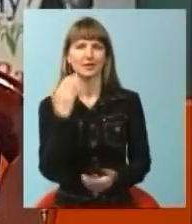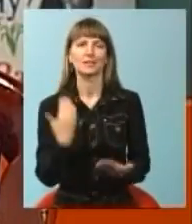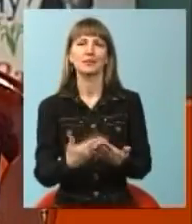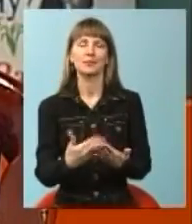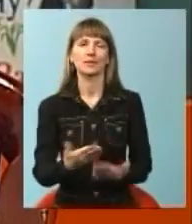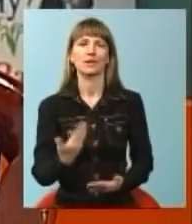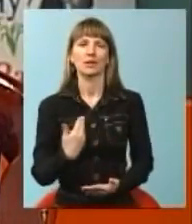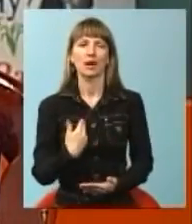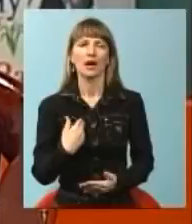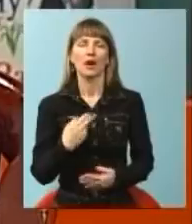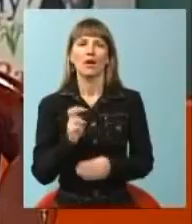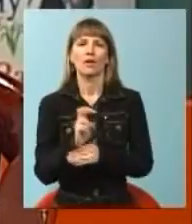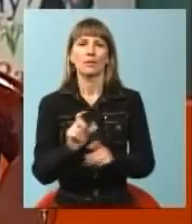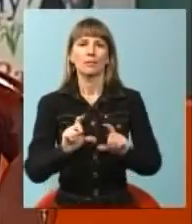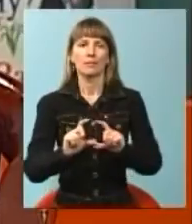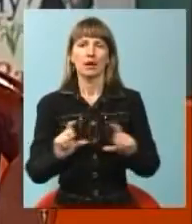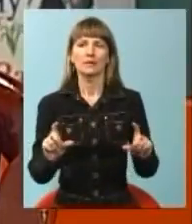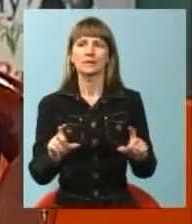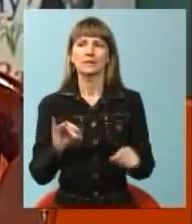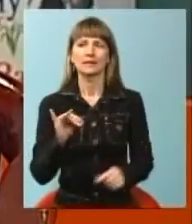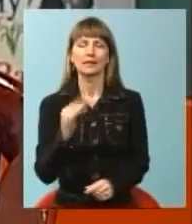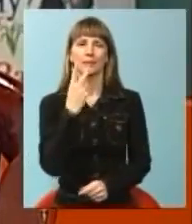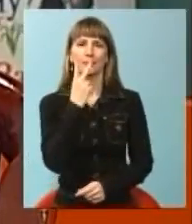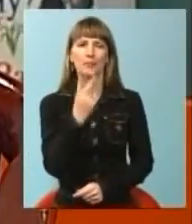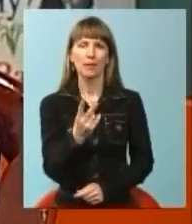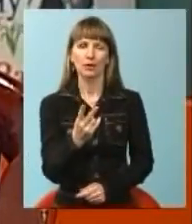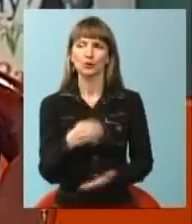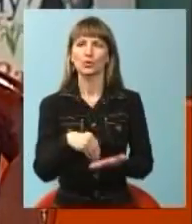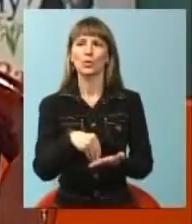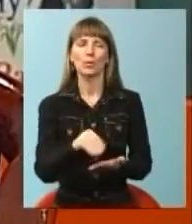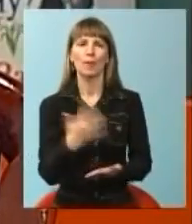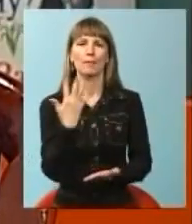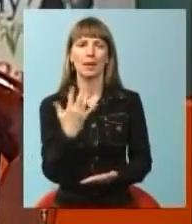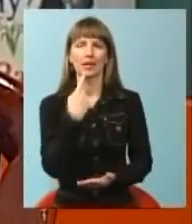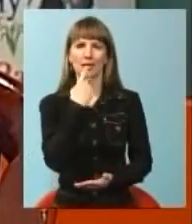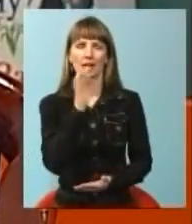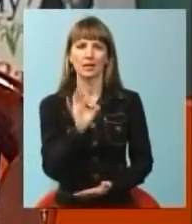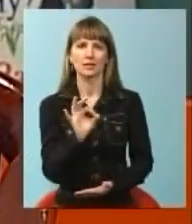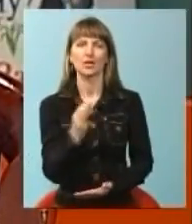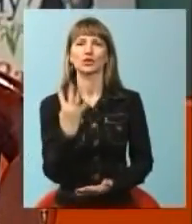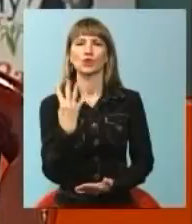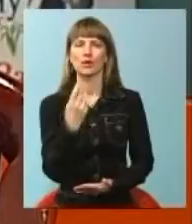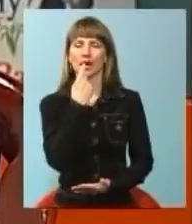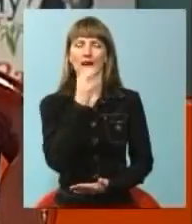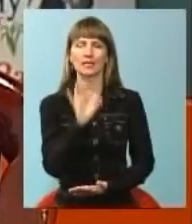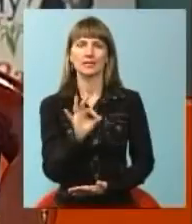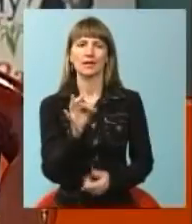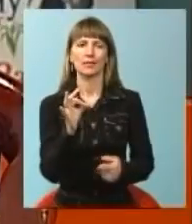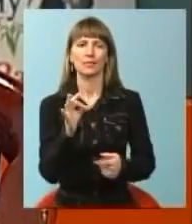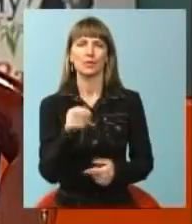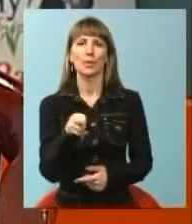я ходив до магазину і бачу, купив 5 яєць. 4 яйця по